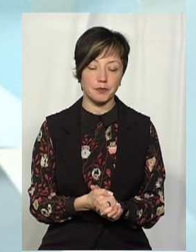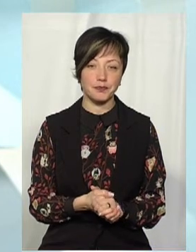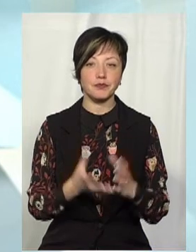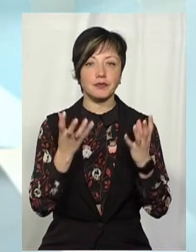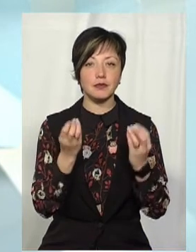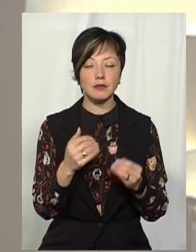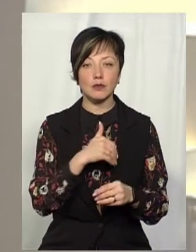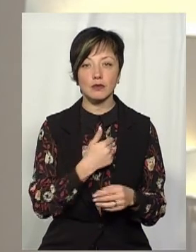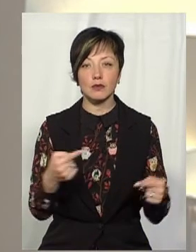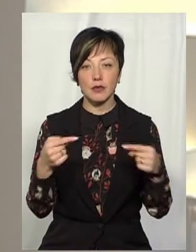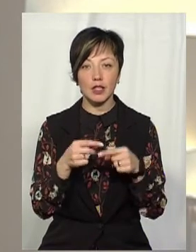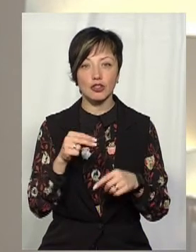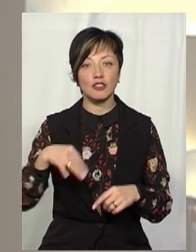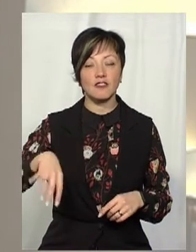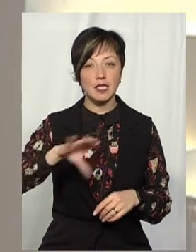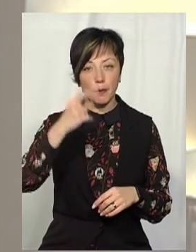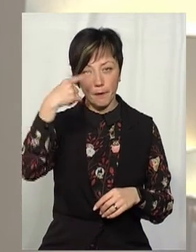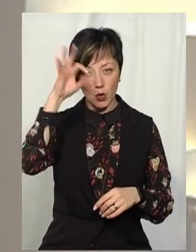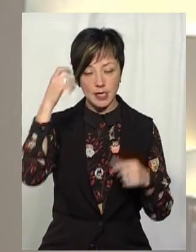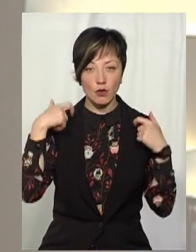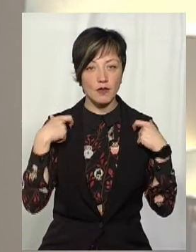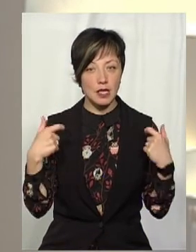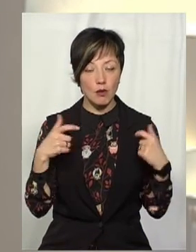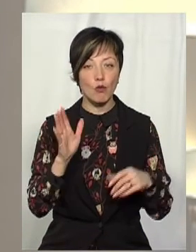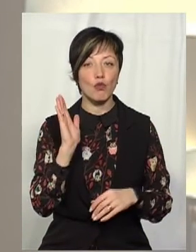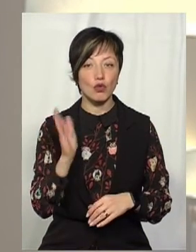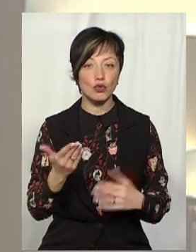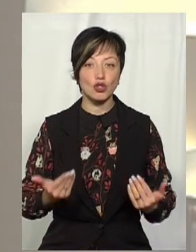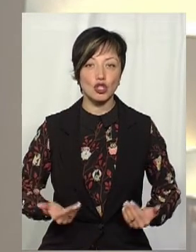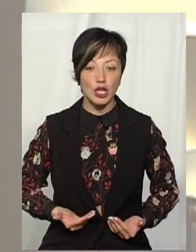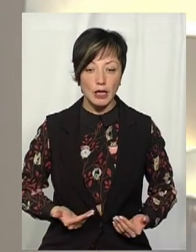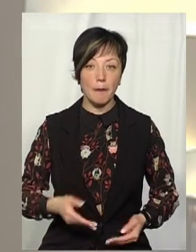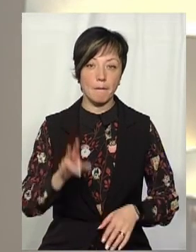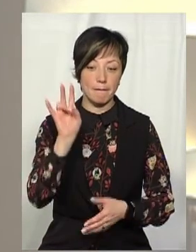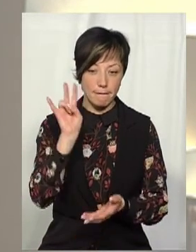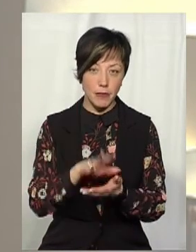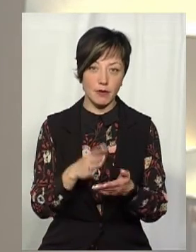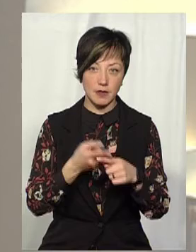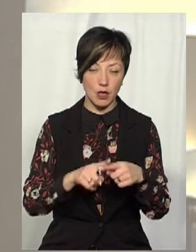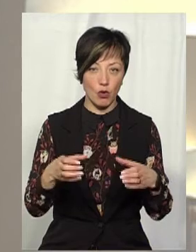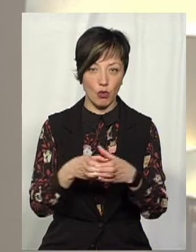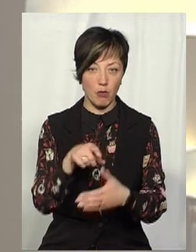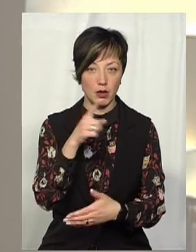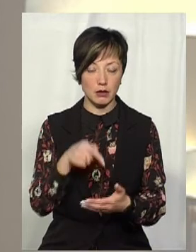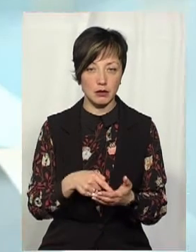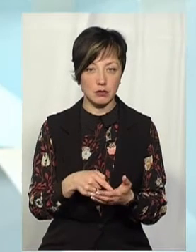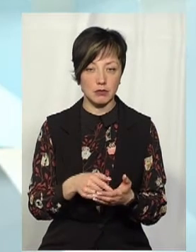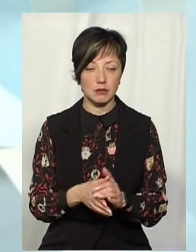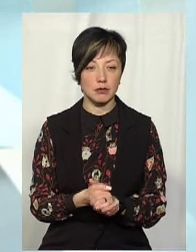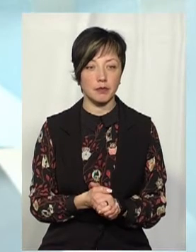І ще уточню, чи всі поліцейські офіцери громад будуть жити безпосередньо у цих громадах, як